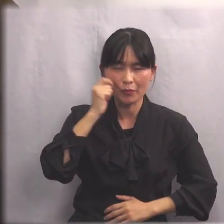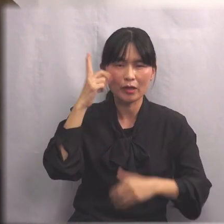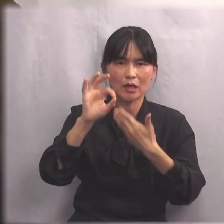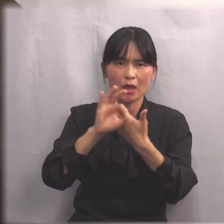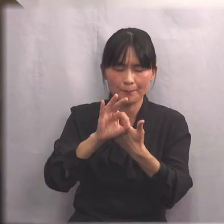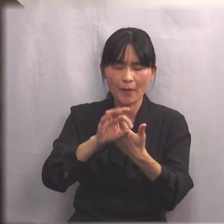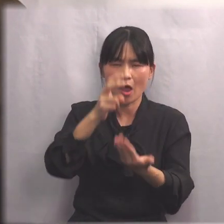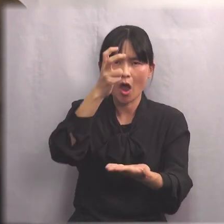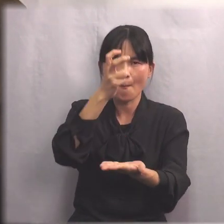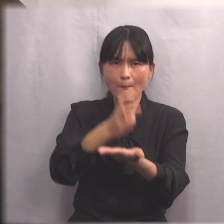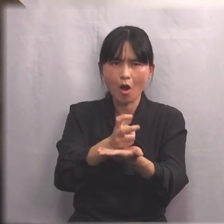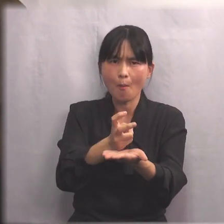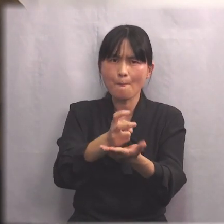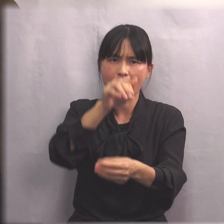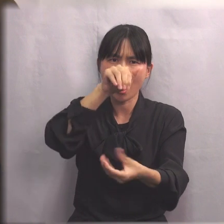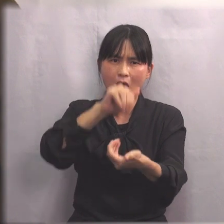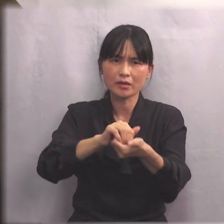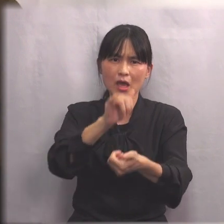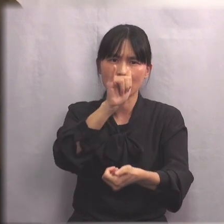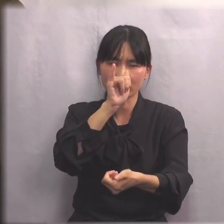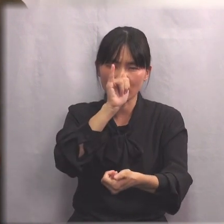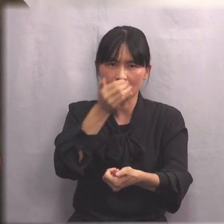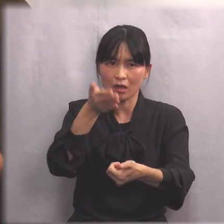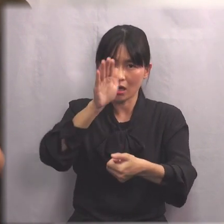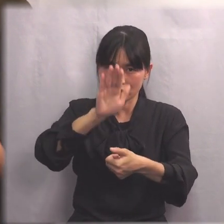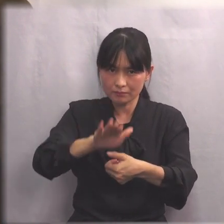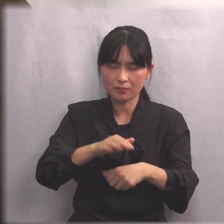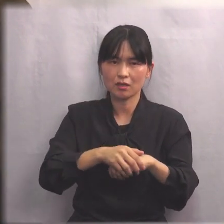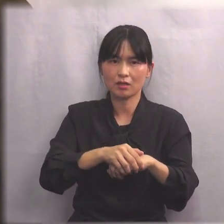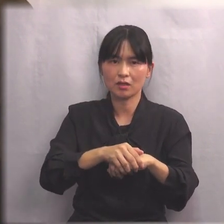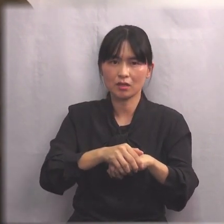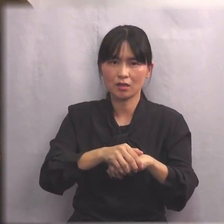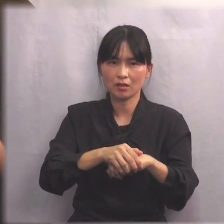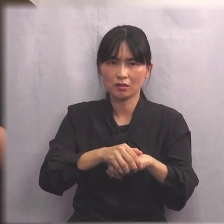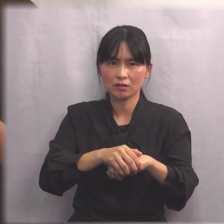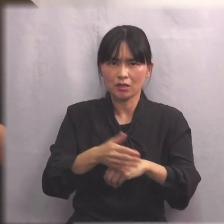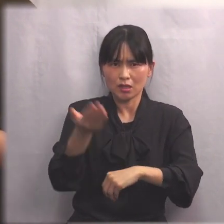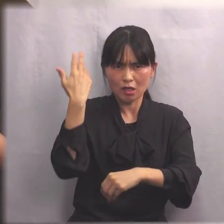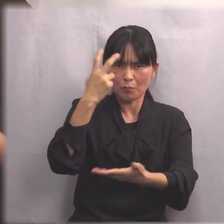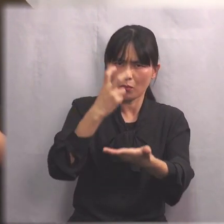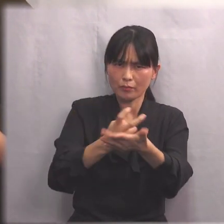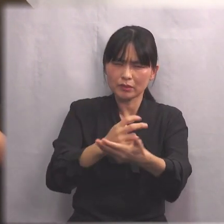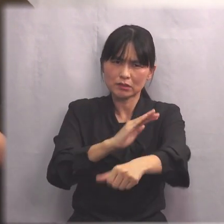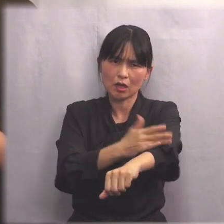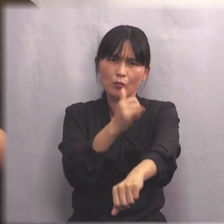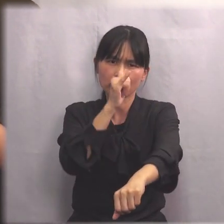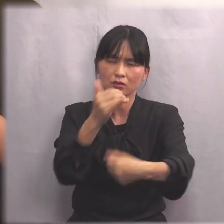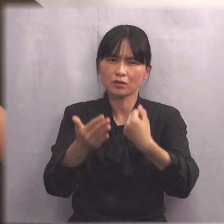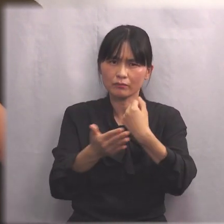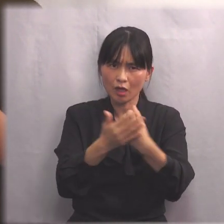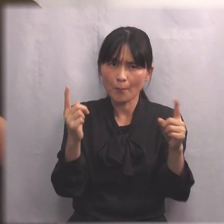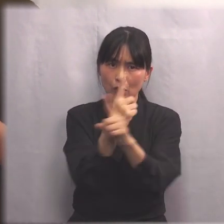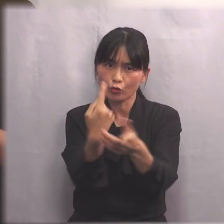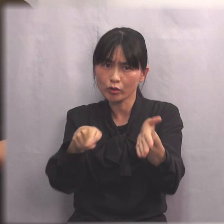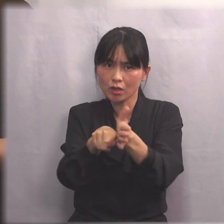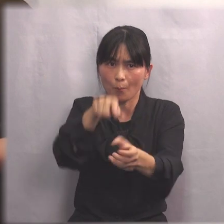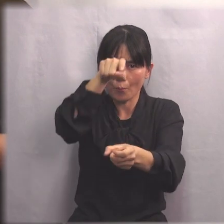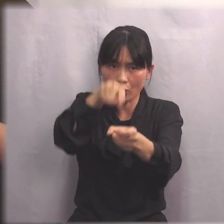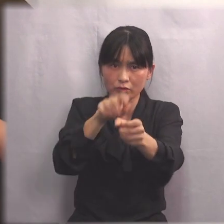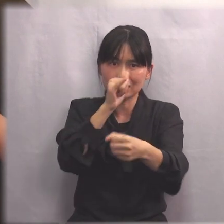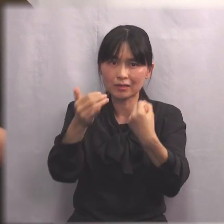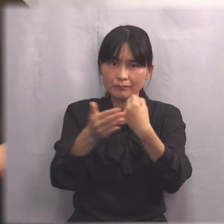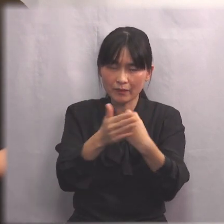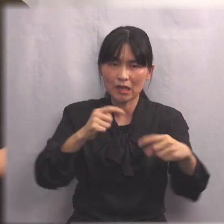못하지만 현행법의 한계 때문에 하지만 이러한 제도가 잘못된 것이라고 하는 점을 저희는 명확하게 인지하고